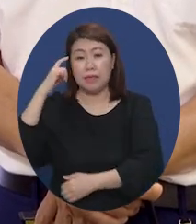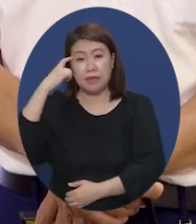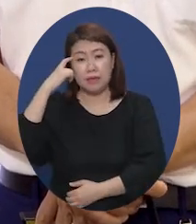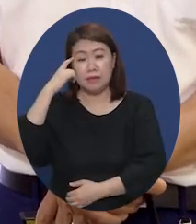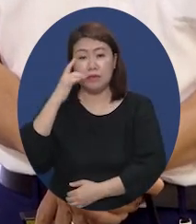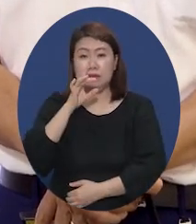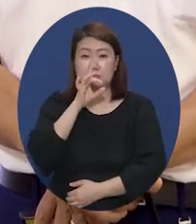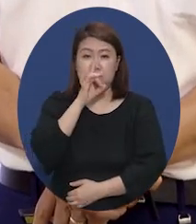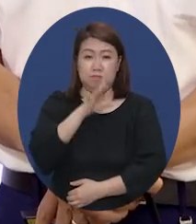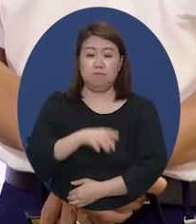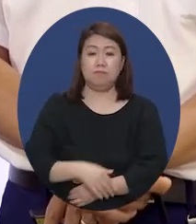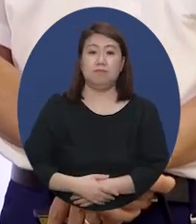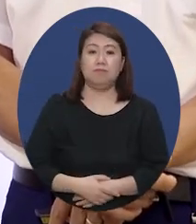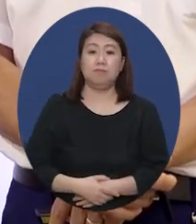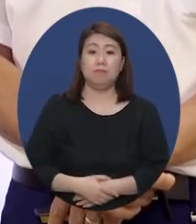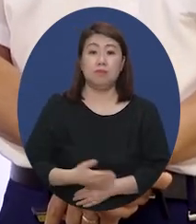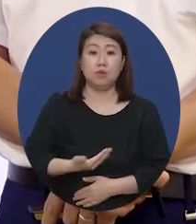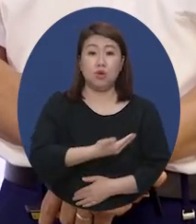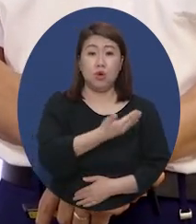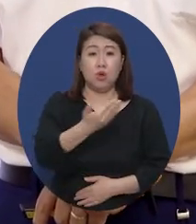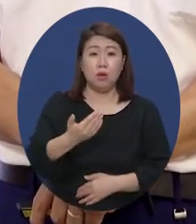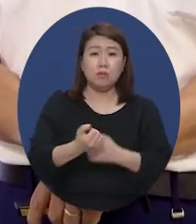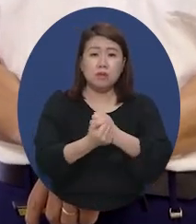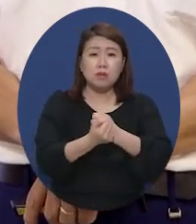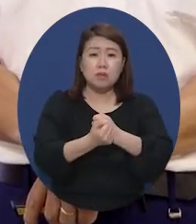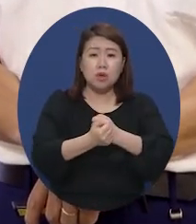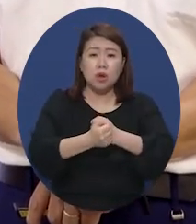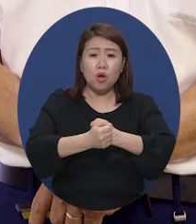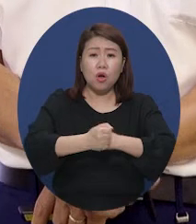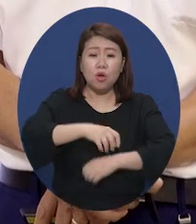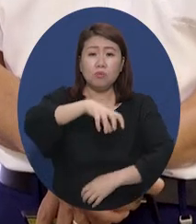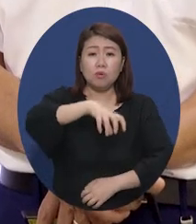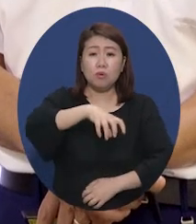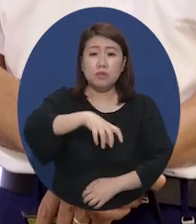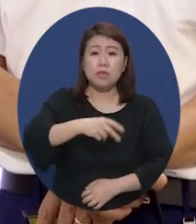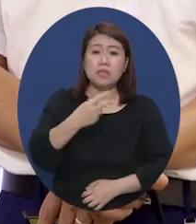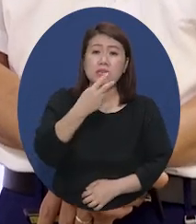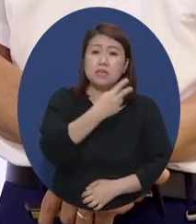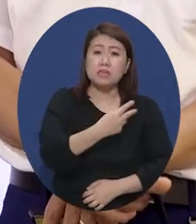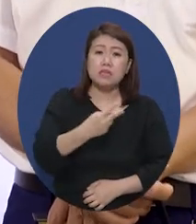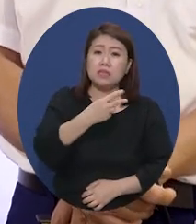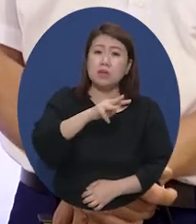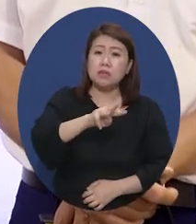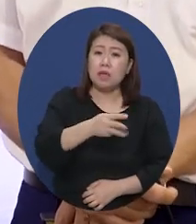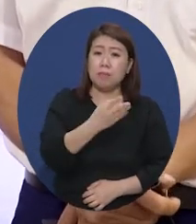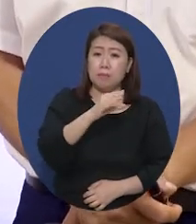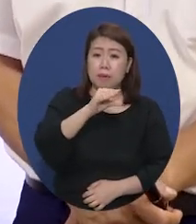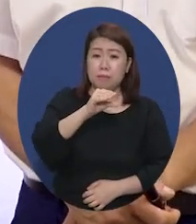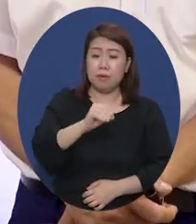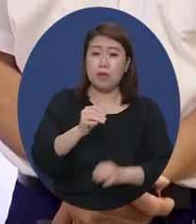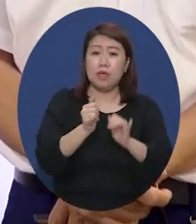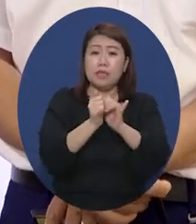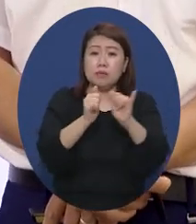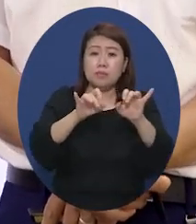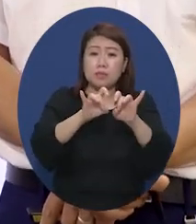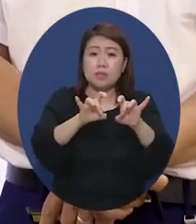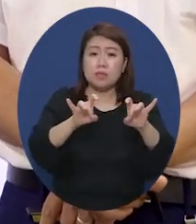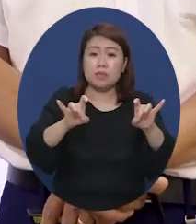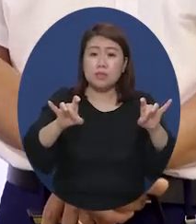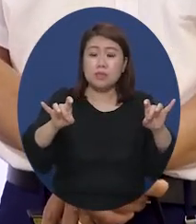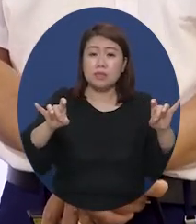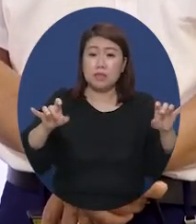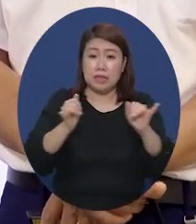것이죠. 한번 여러분 생각해 보세요. 그 광대한 아마존 지역에 골고루 퍼져 있는 2,700만 명의, 2,300만